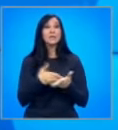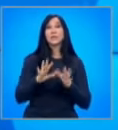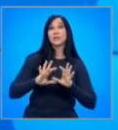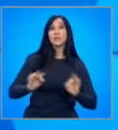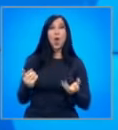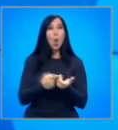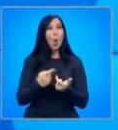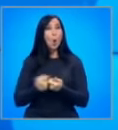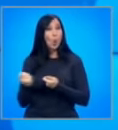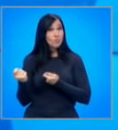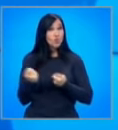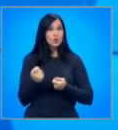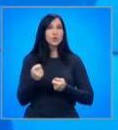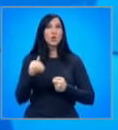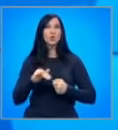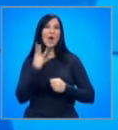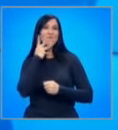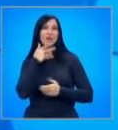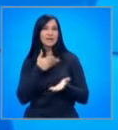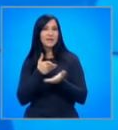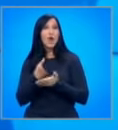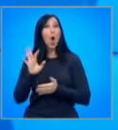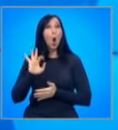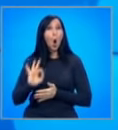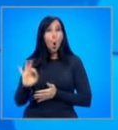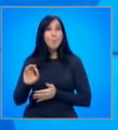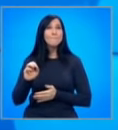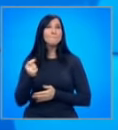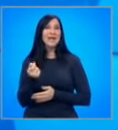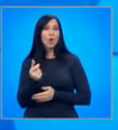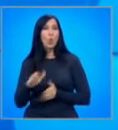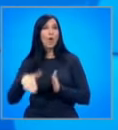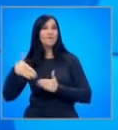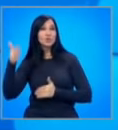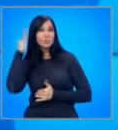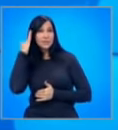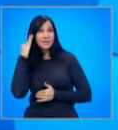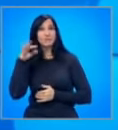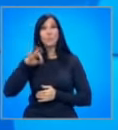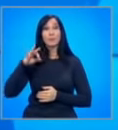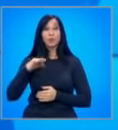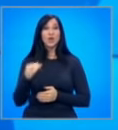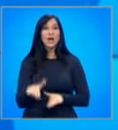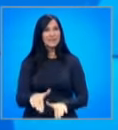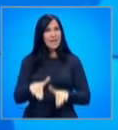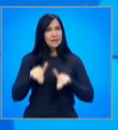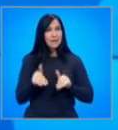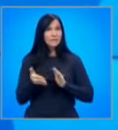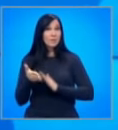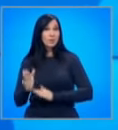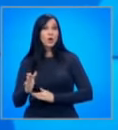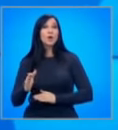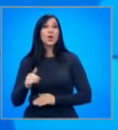изясни колко са носителите на южноафриканския вариант Омикрон. От външното ни министерство препоръчаха да се избягват пътуванията